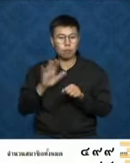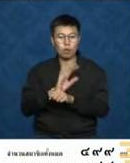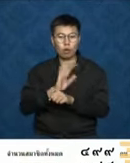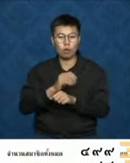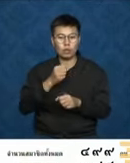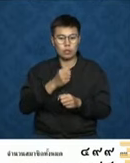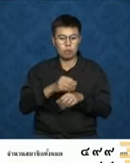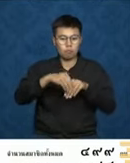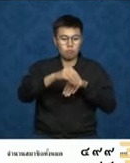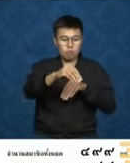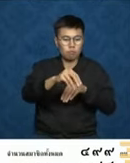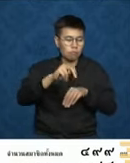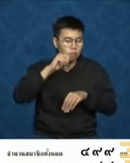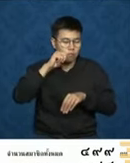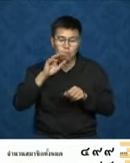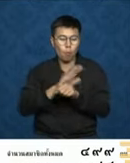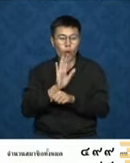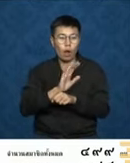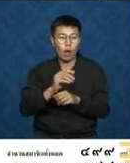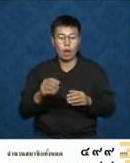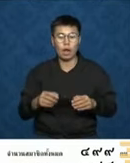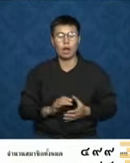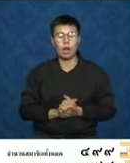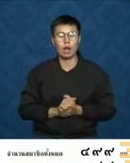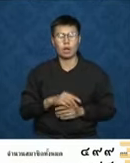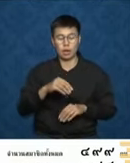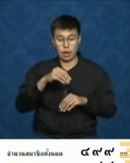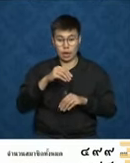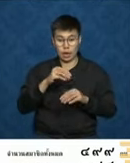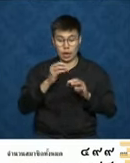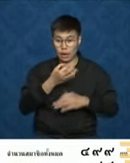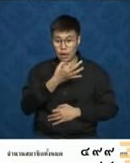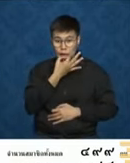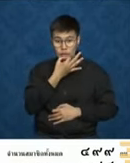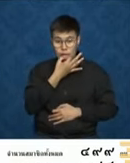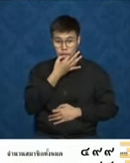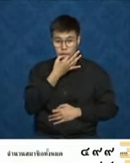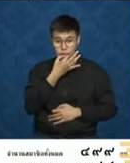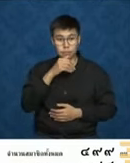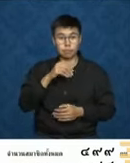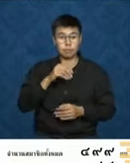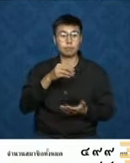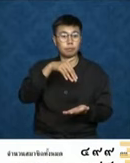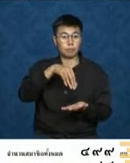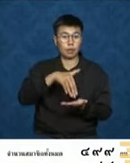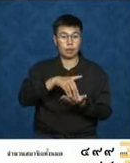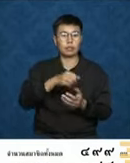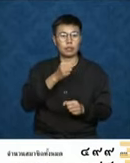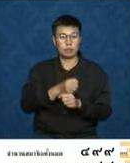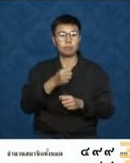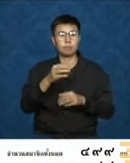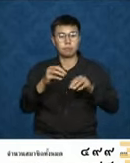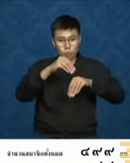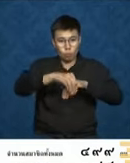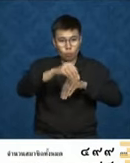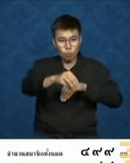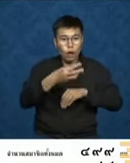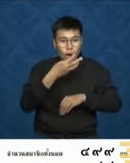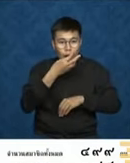นาจริงๆแล้วอาชีพของเขาเนี่ยอาชีพหลักก็คือทำนาจะไปห้ามเขาทำนาเลยมันก็คงลำบากและด้วยราคาค่า